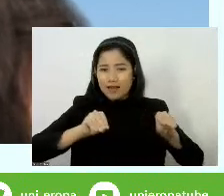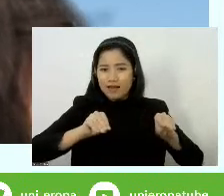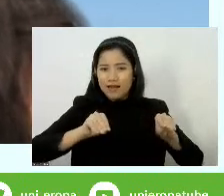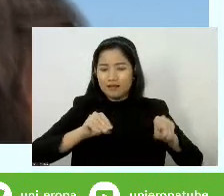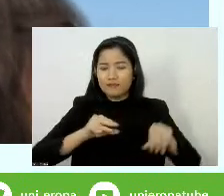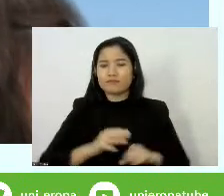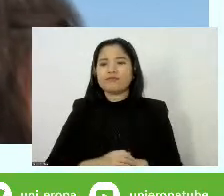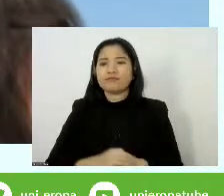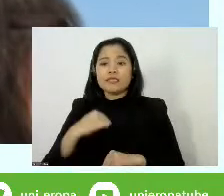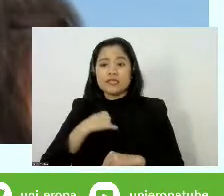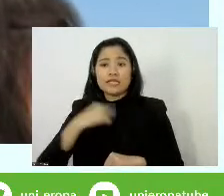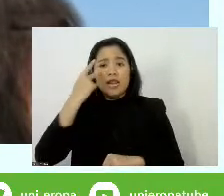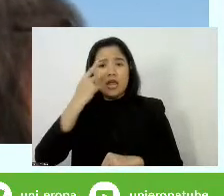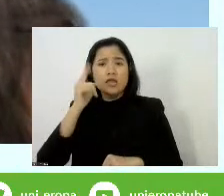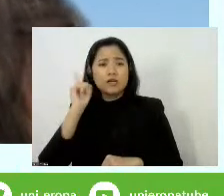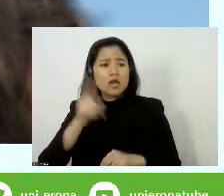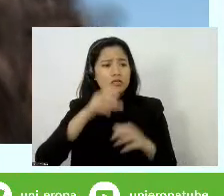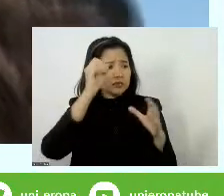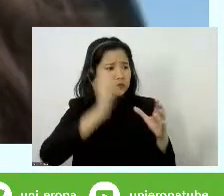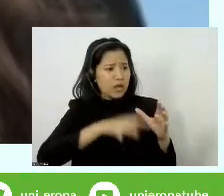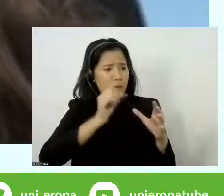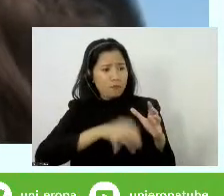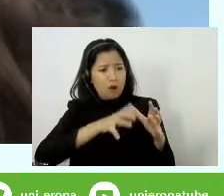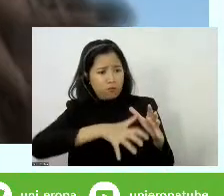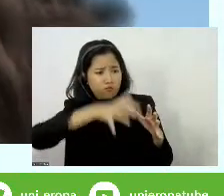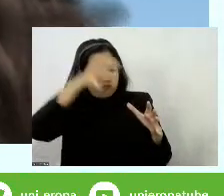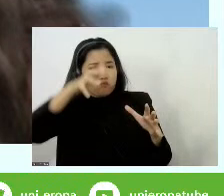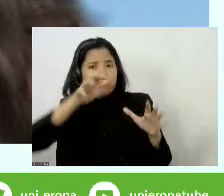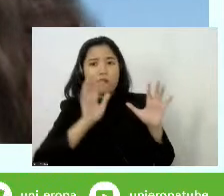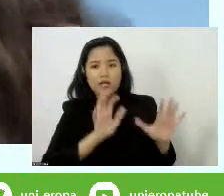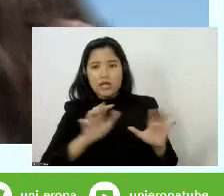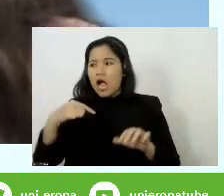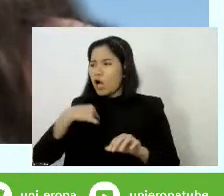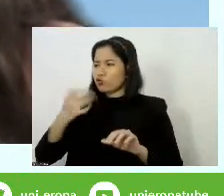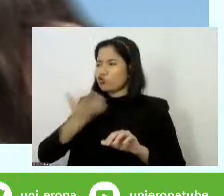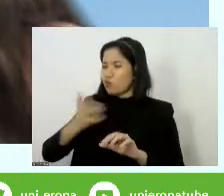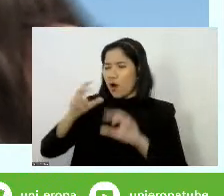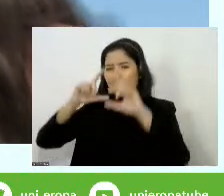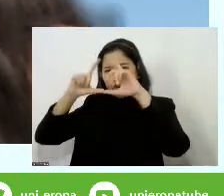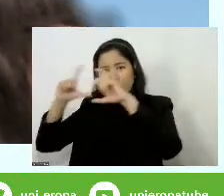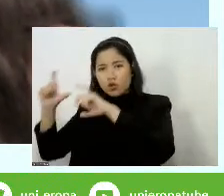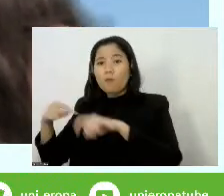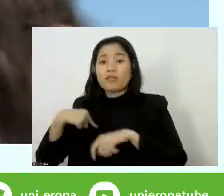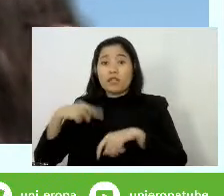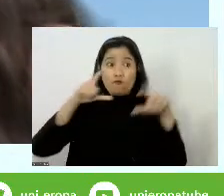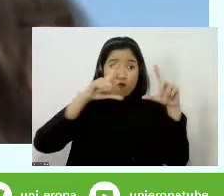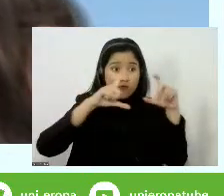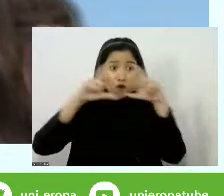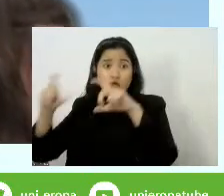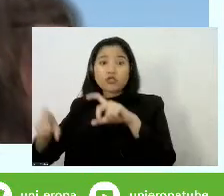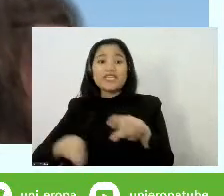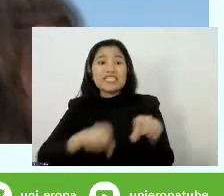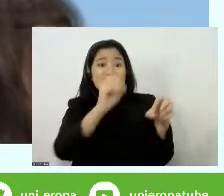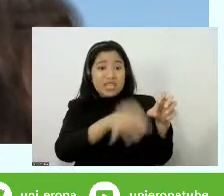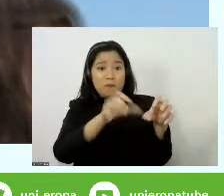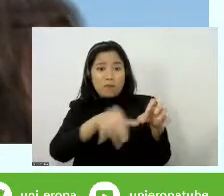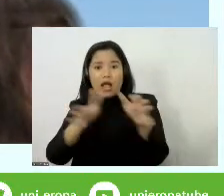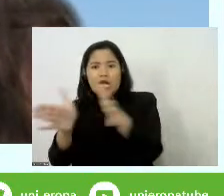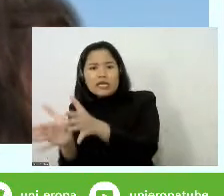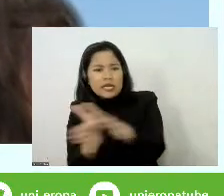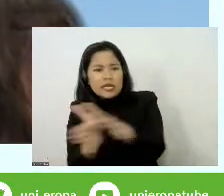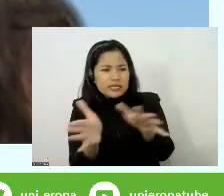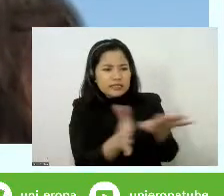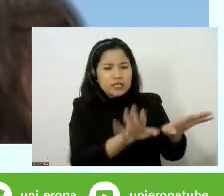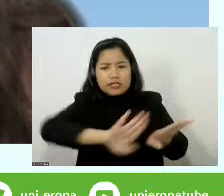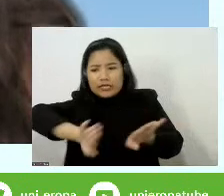bahwa banyak sekali tumpukan sampah dan Aku doyan foto jadi pada saat pot aku harus geser-geser sampah dulu Nah setelah aku biasanya